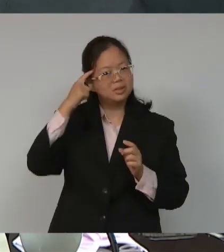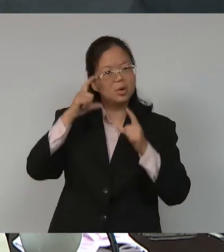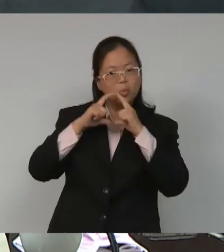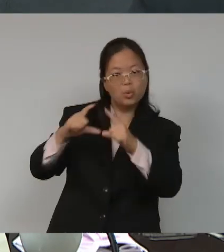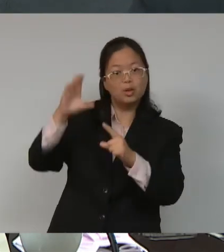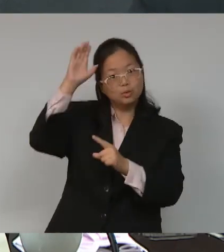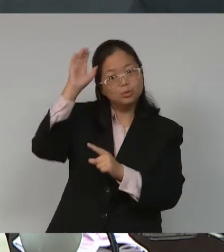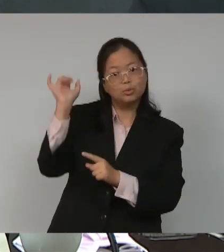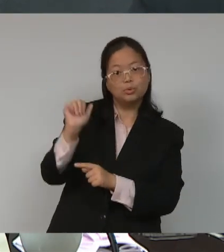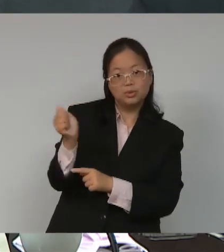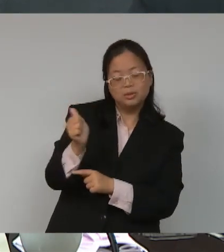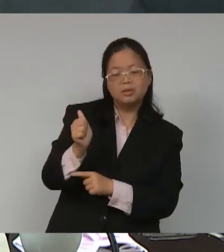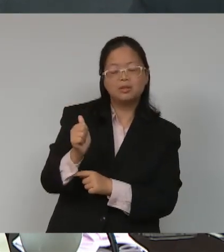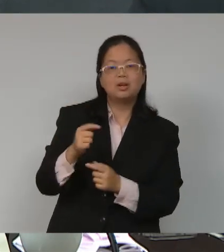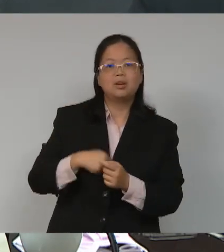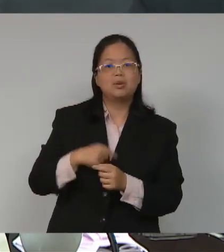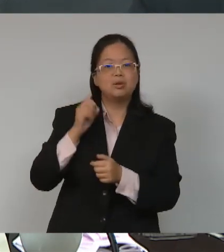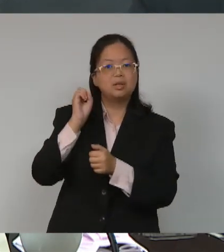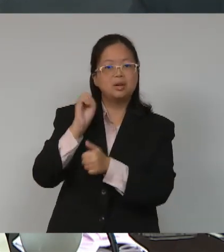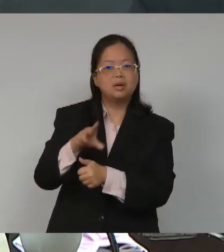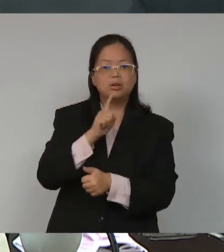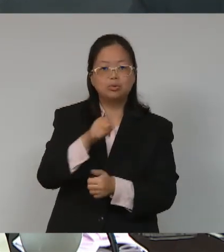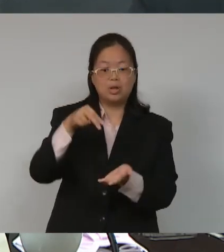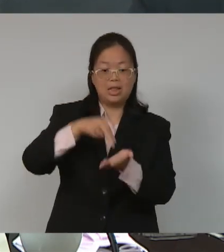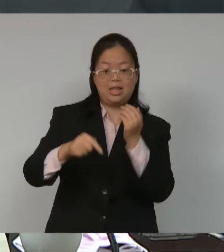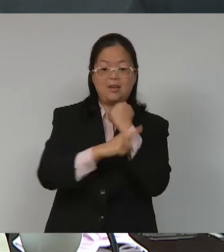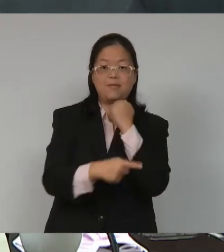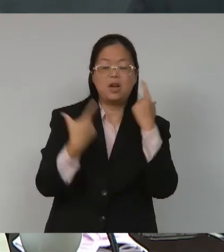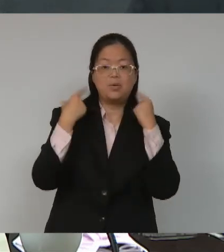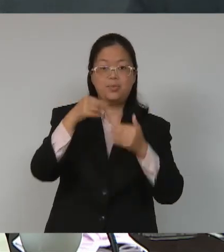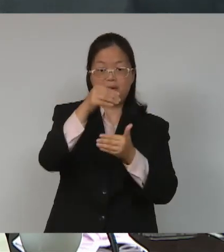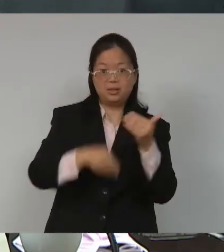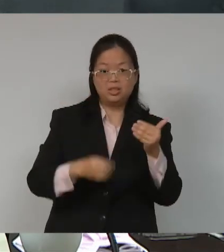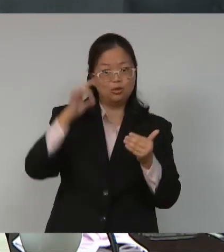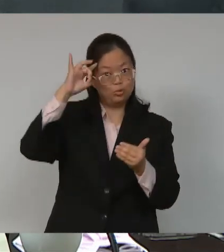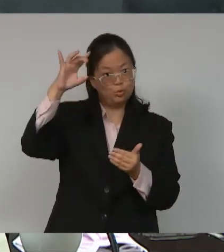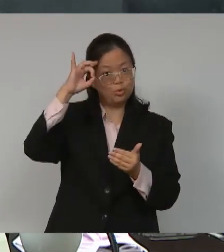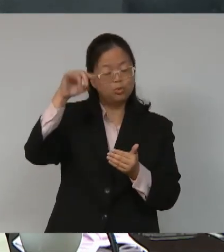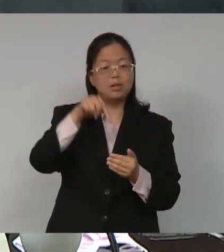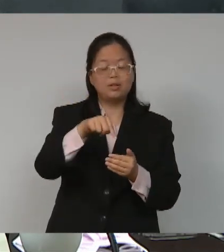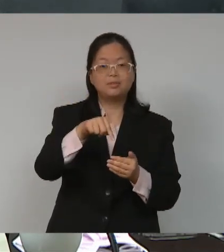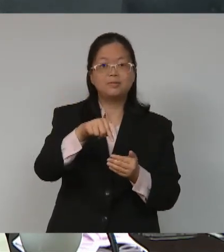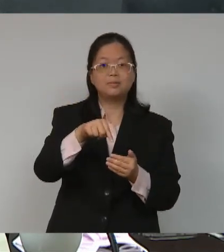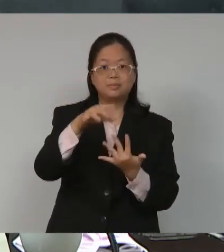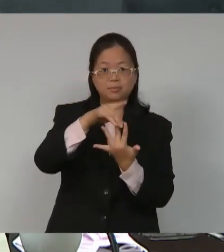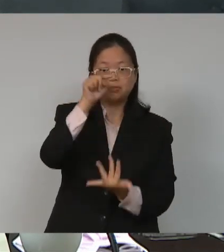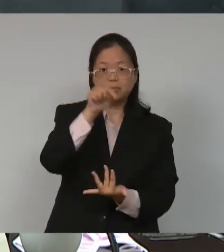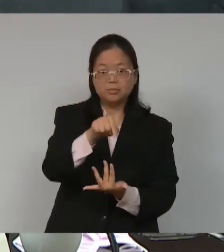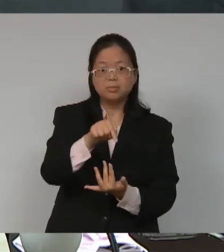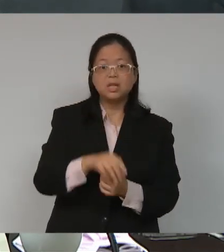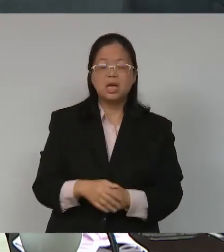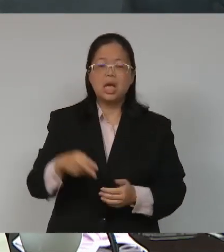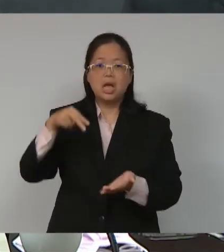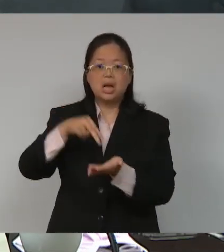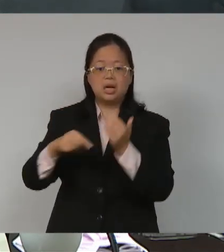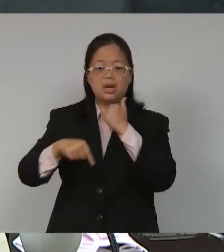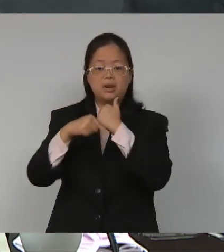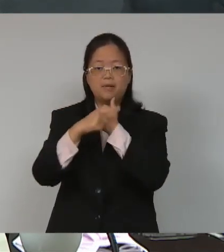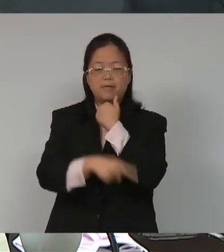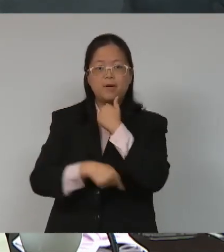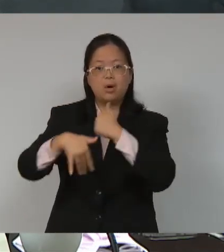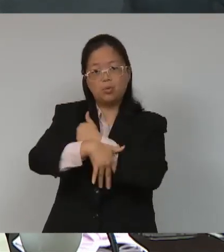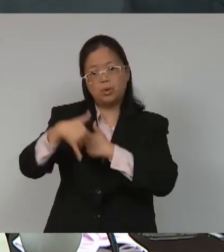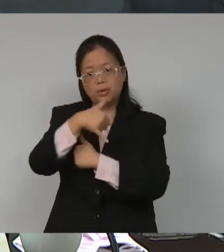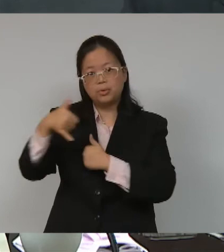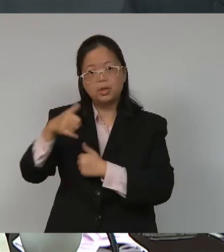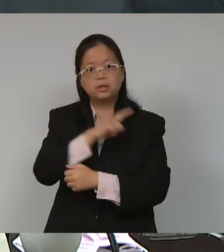说，到底如果我们是通法原则的创制，会不会立法委员可不可以去定的条文是